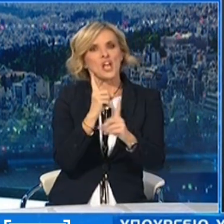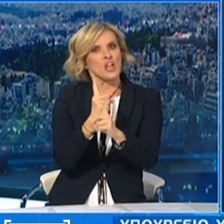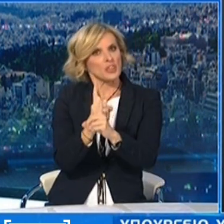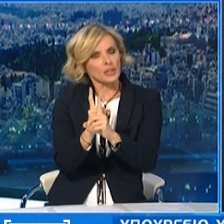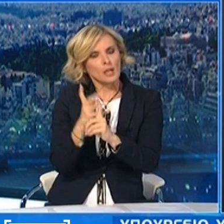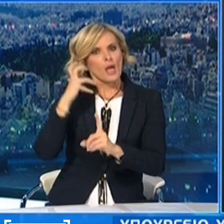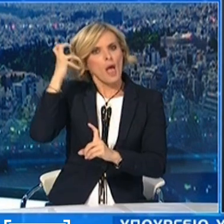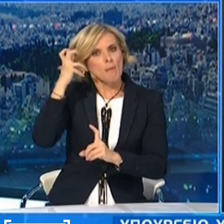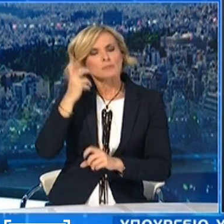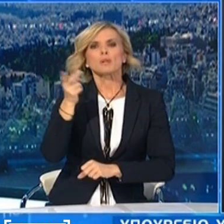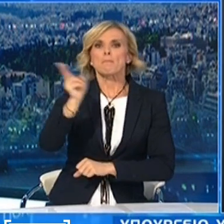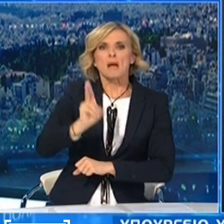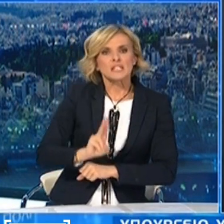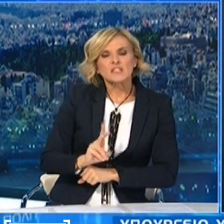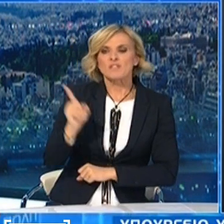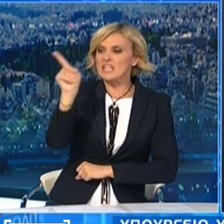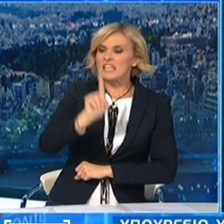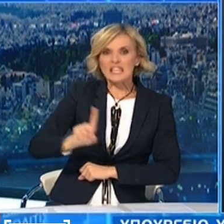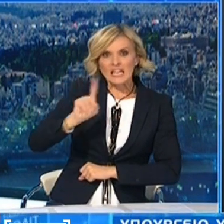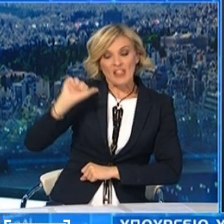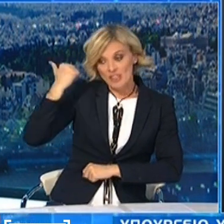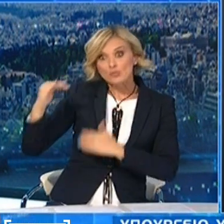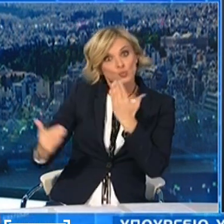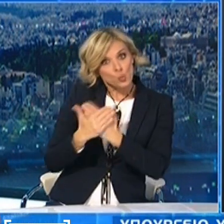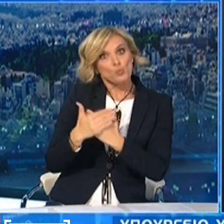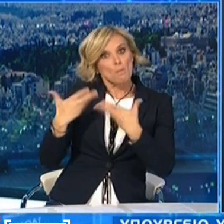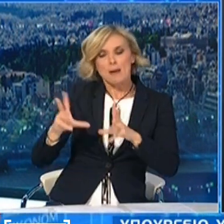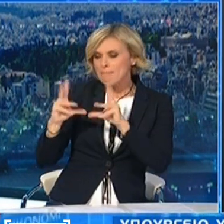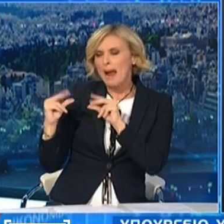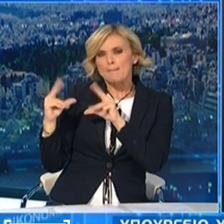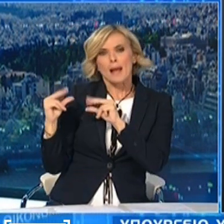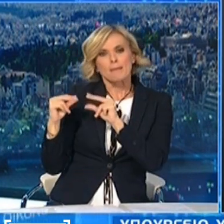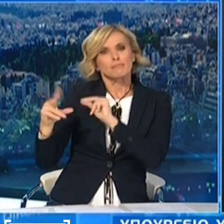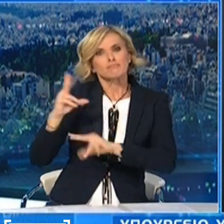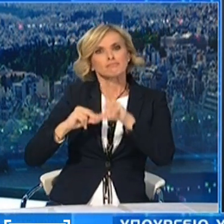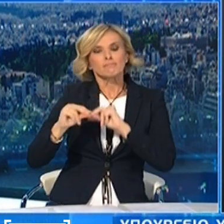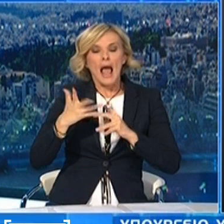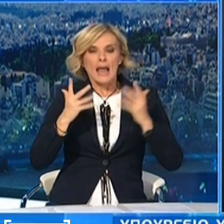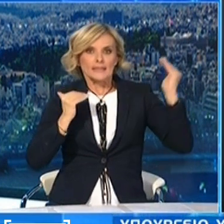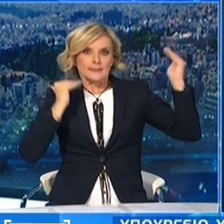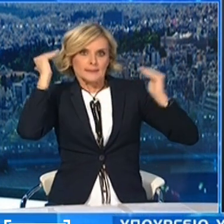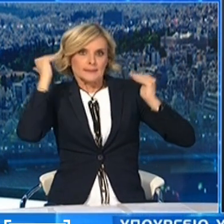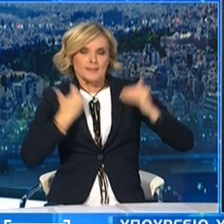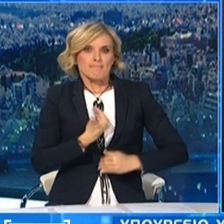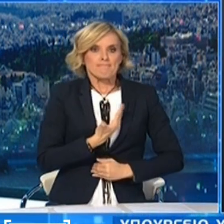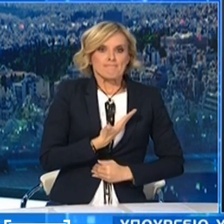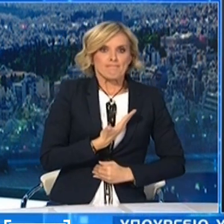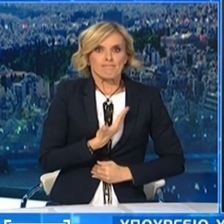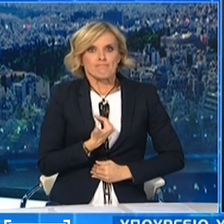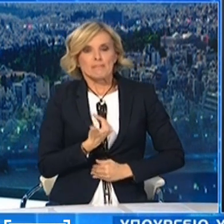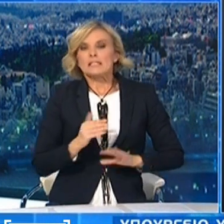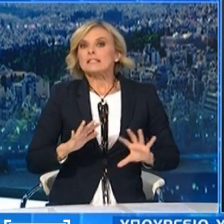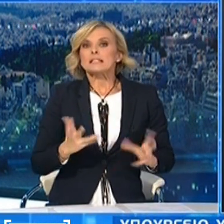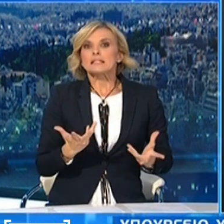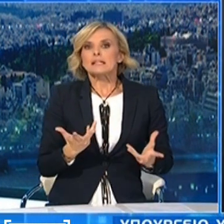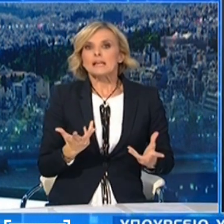την Κυριακή και συνεχίστηκε μέχρι και χτες το πρωί. Όπου υπήρχαν ενδιασμοί, όχι σε σχέση με τη συνολική πρόταση, σε